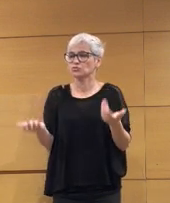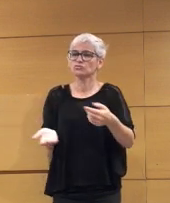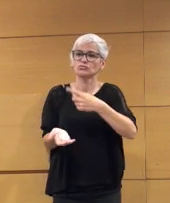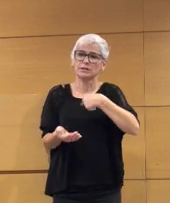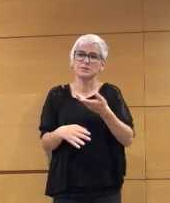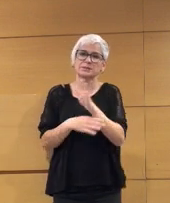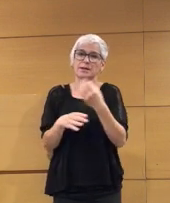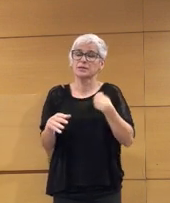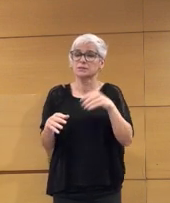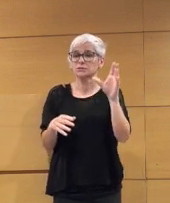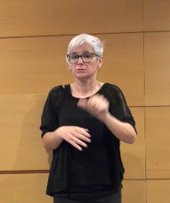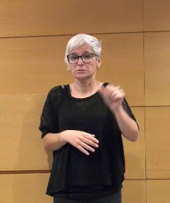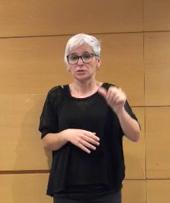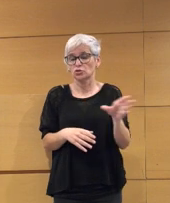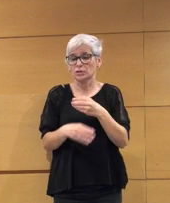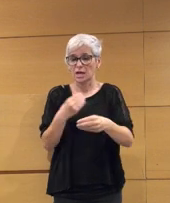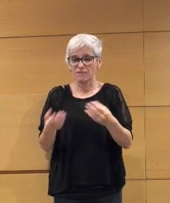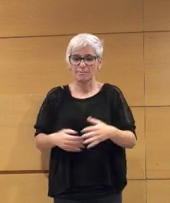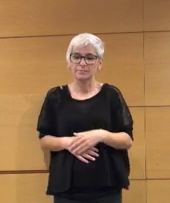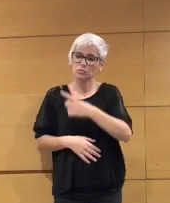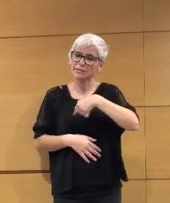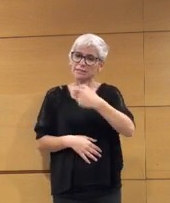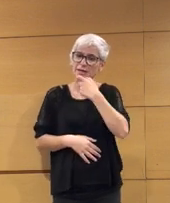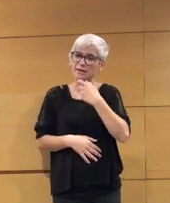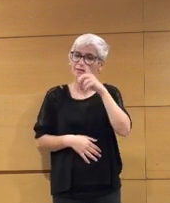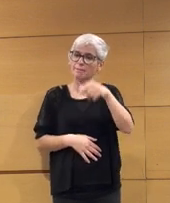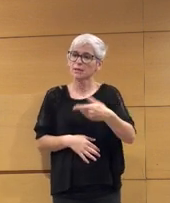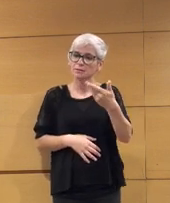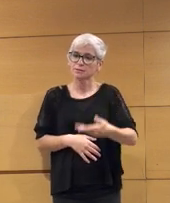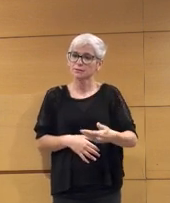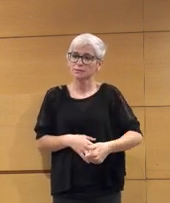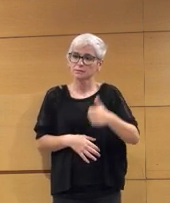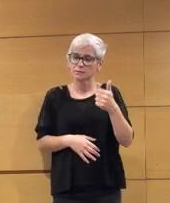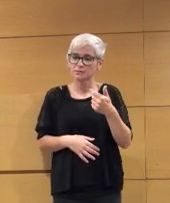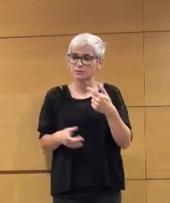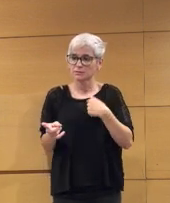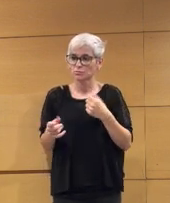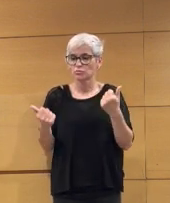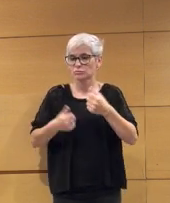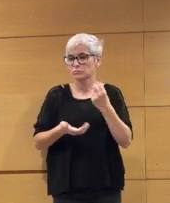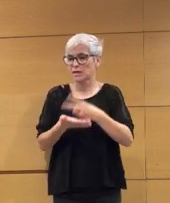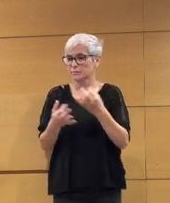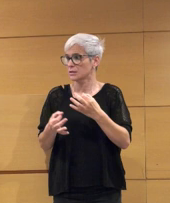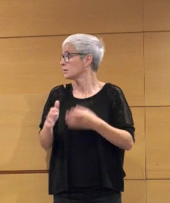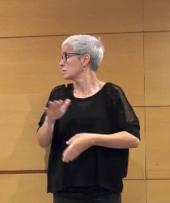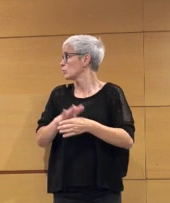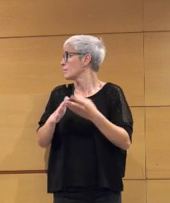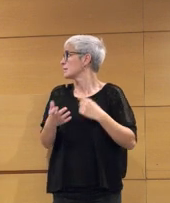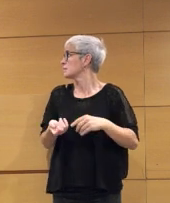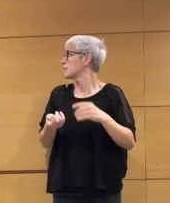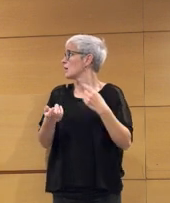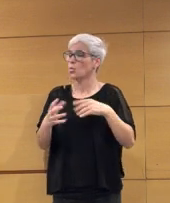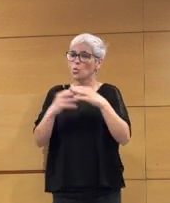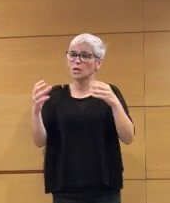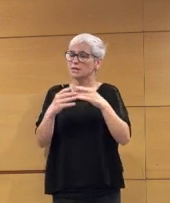això que estem fent. Ens agradaria a nosaltres, sobretot, dins dels nostres grups, incrementar, no?, aquesta cultura de transferència. A les universitats